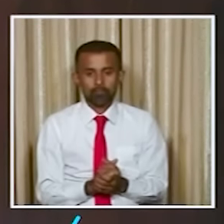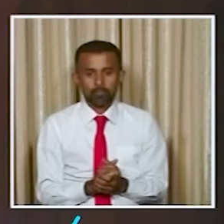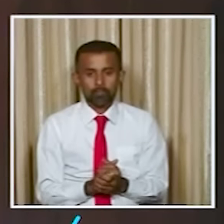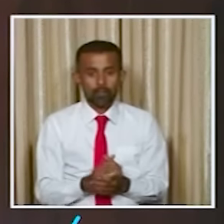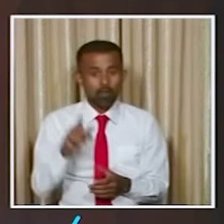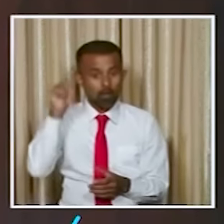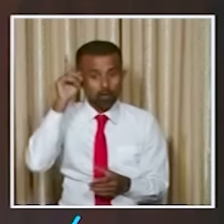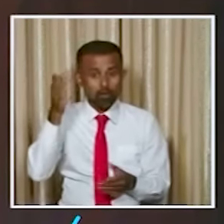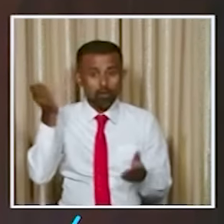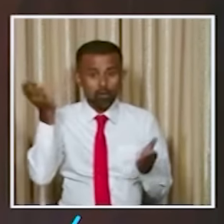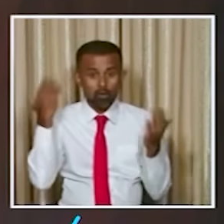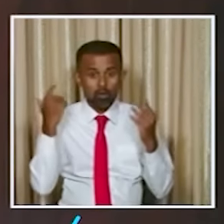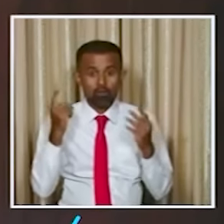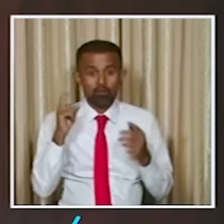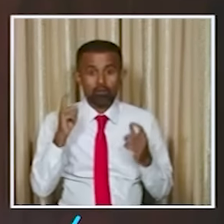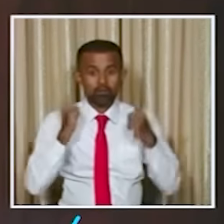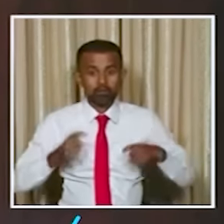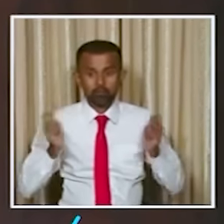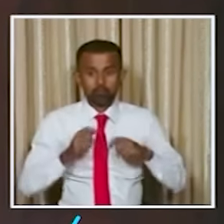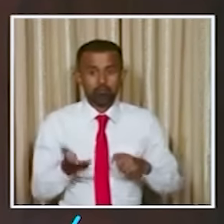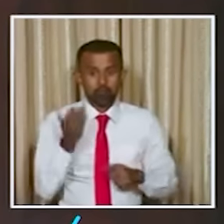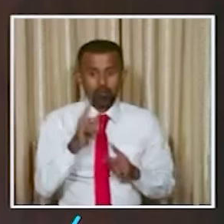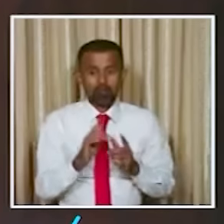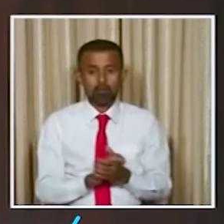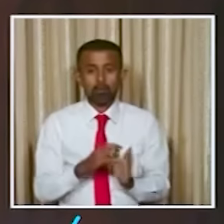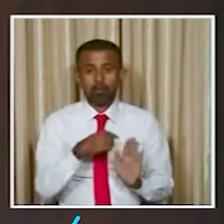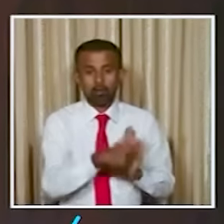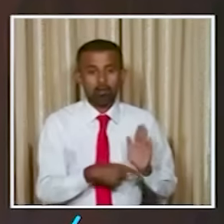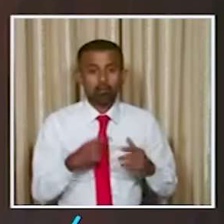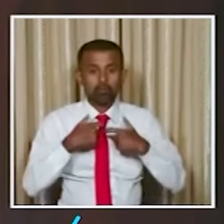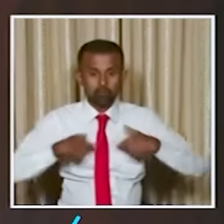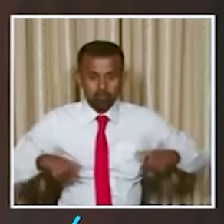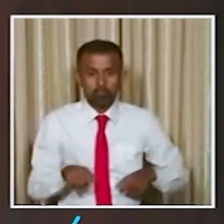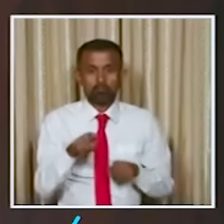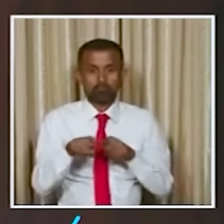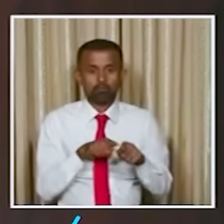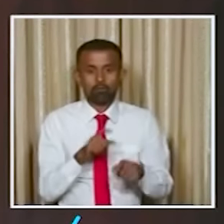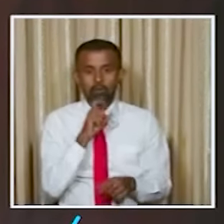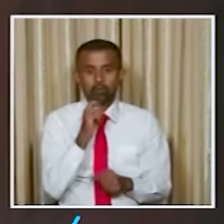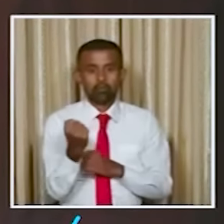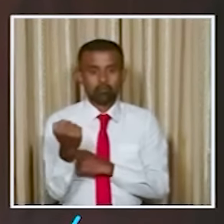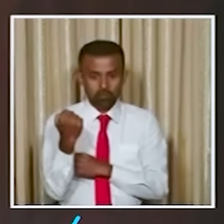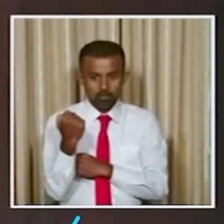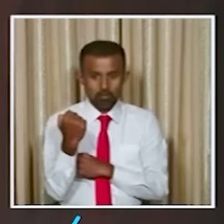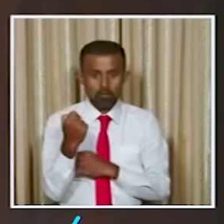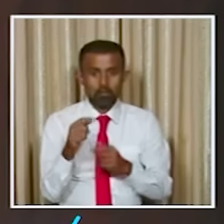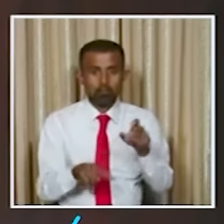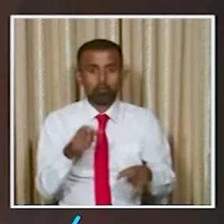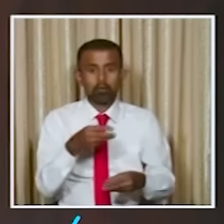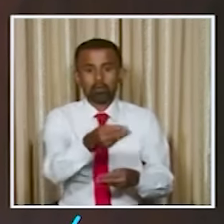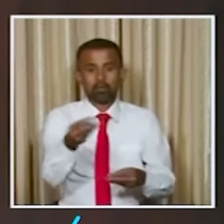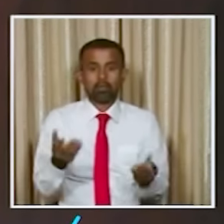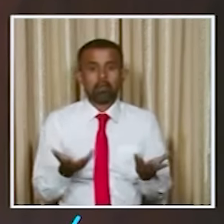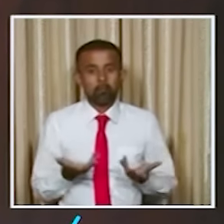හරකගේ ඔළුවට මේ ජජ්ගේ මේවක දාන එකට වැඩිය මේ රටේ නීතිඥයෙක් විදියට අධිකරණ බලය මිනිස්සුන්ට බෙදලා දෙන්න